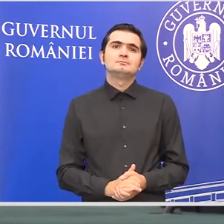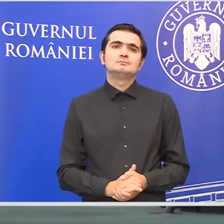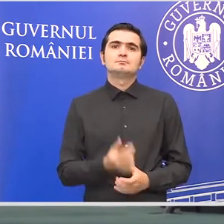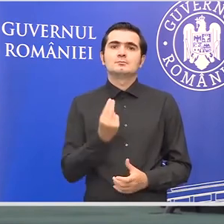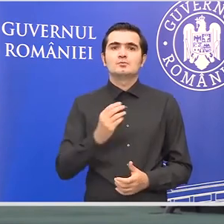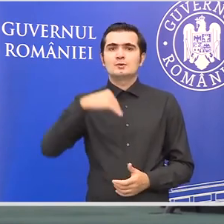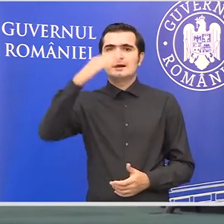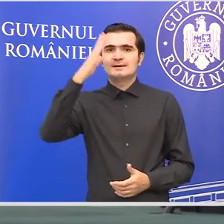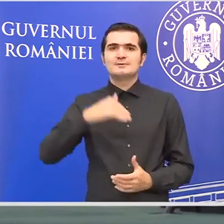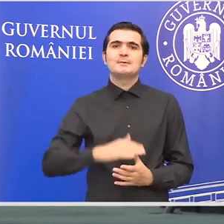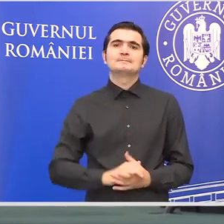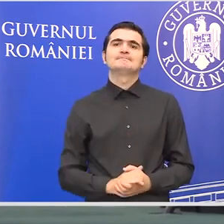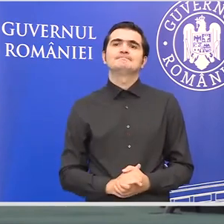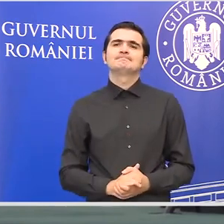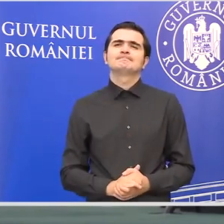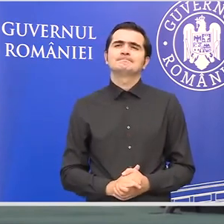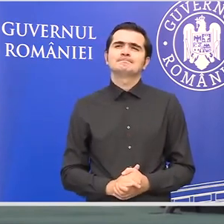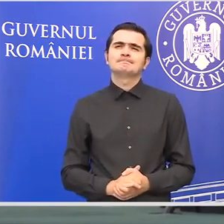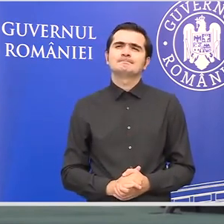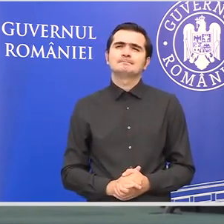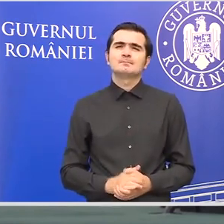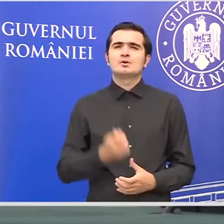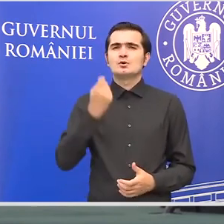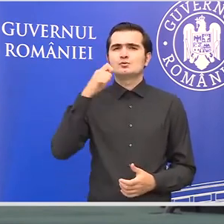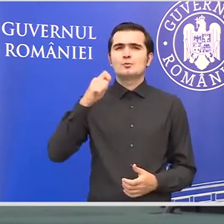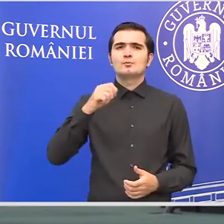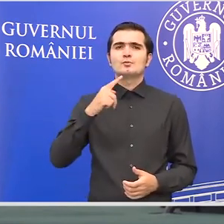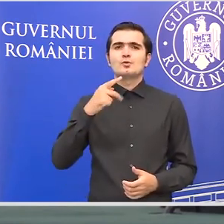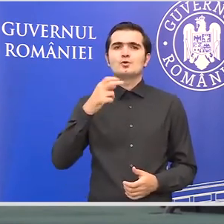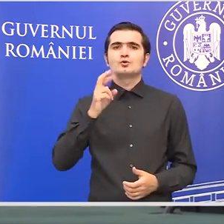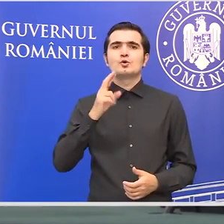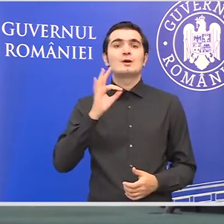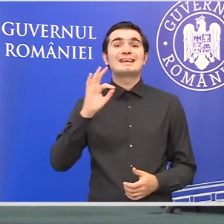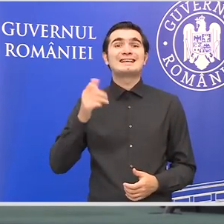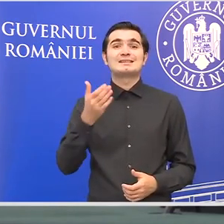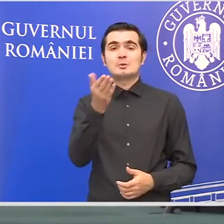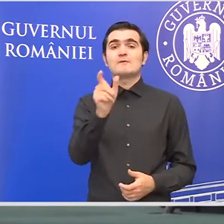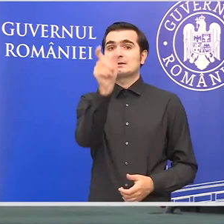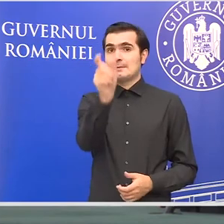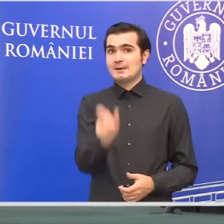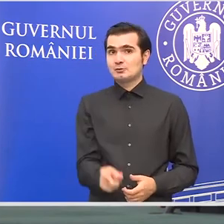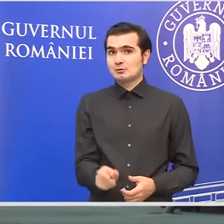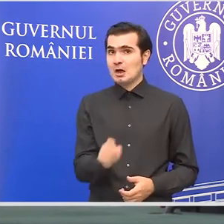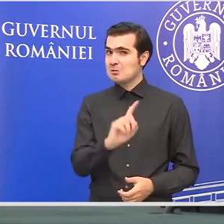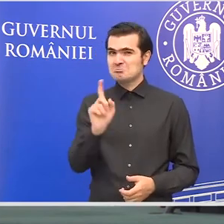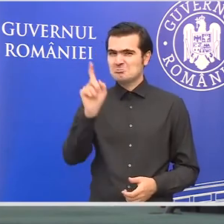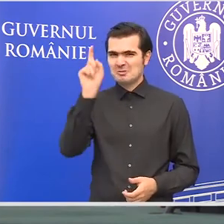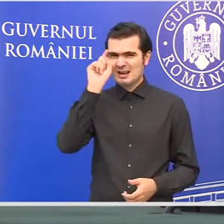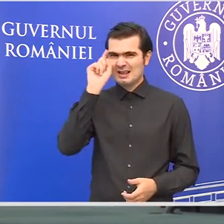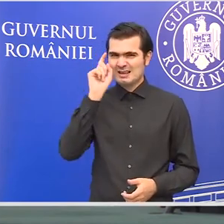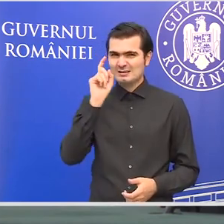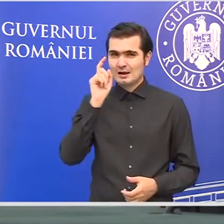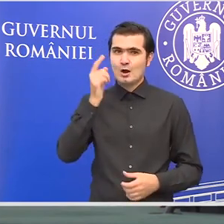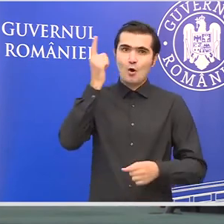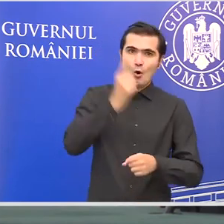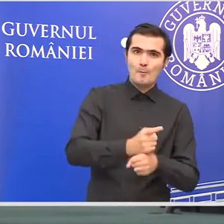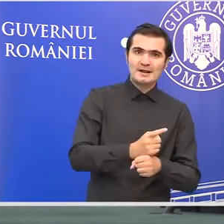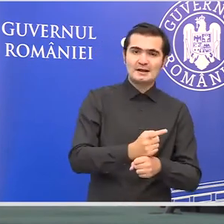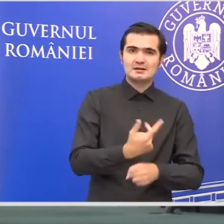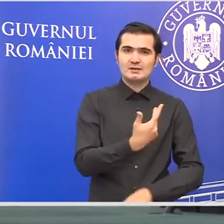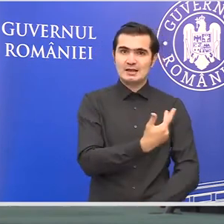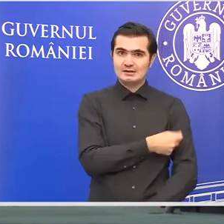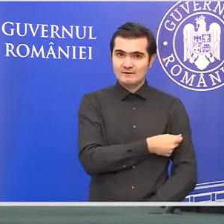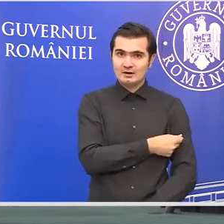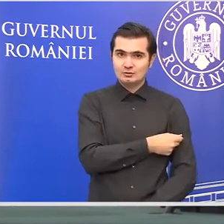Bună ziua, Andrei Șerban, Radio România. Domnule Gheorghiță, personal, dumneavoastră nu credeți totuși că obligativitatea vaccinării